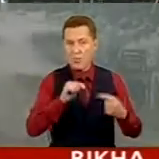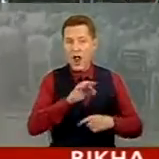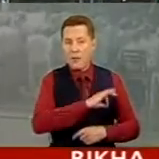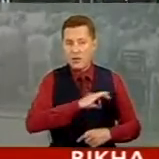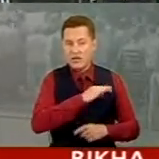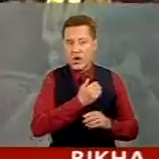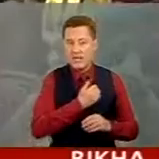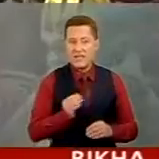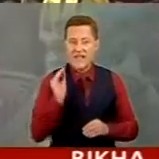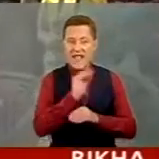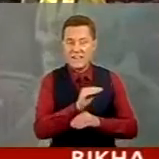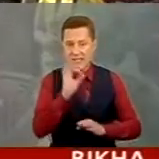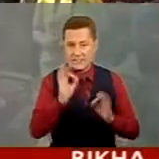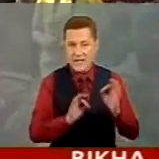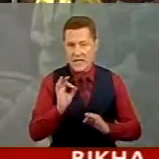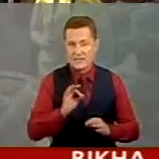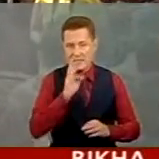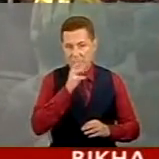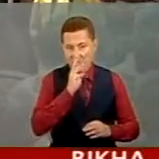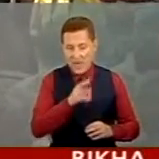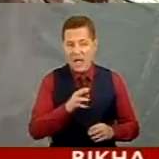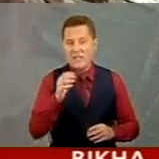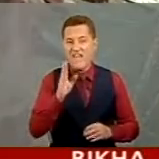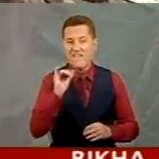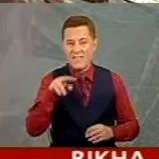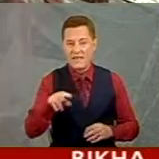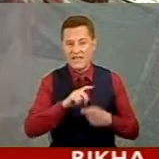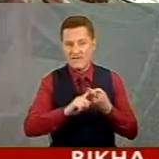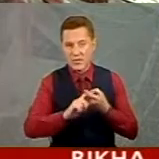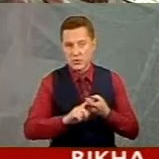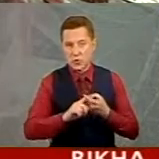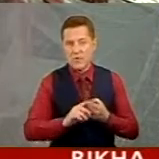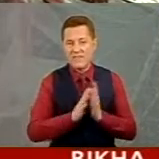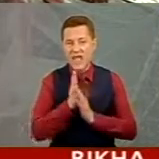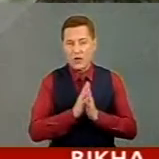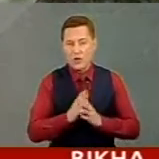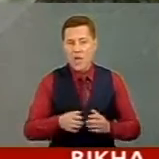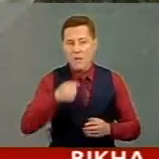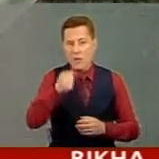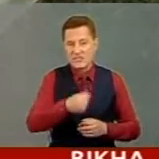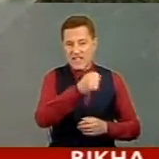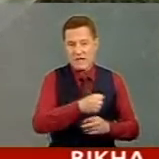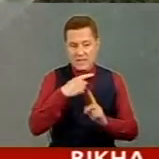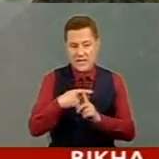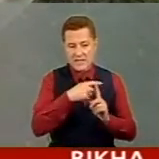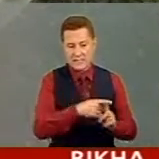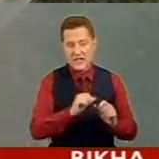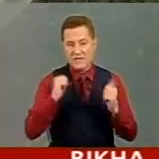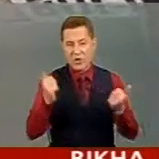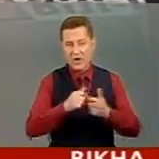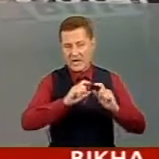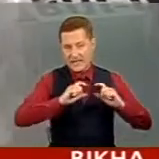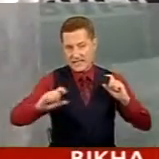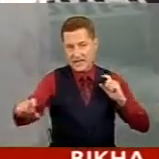хотіли індексації зарплат, та ВІЛ-інфіковані. Ті на клумбі навпроти будівлі уряду поставили хрести, відгородили частину парку стрічкою